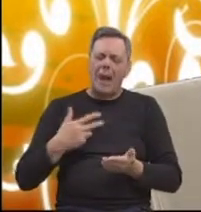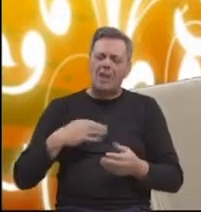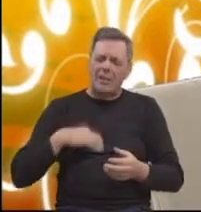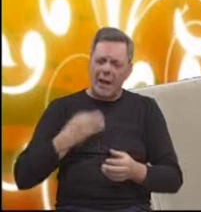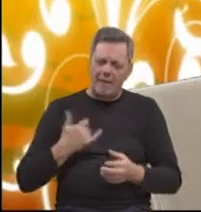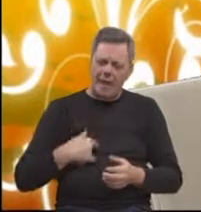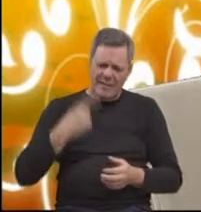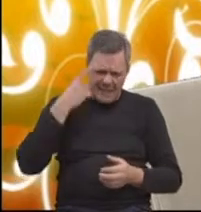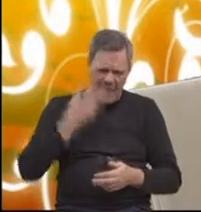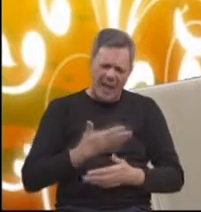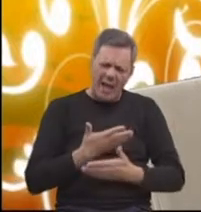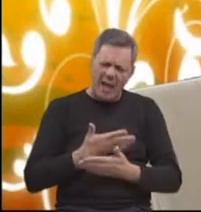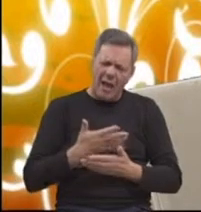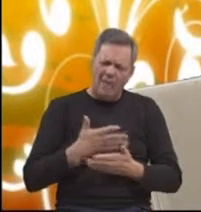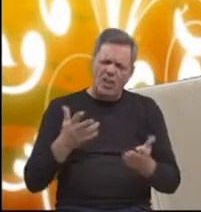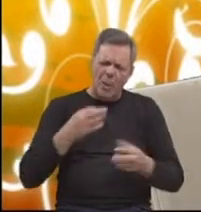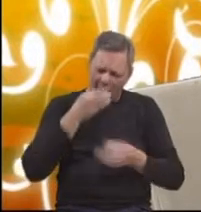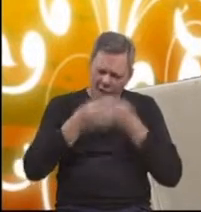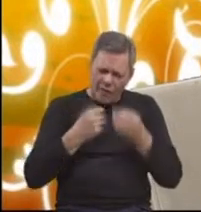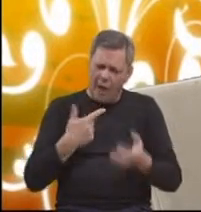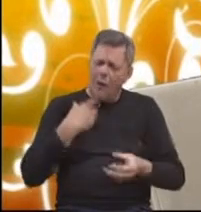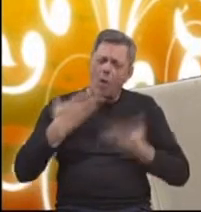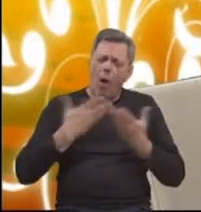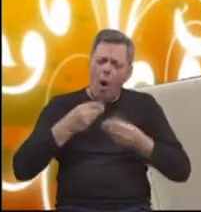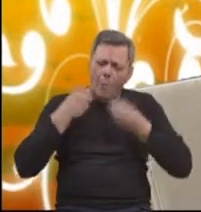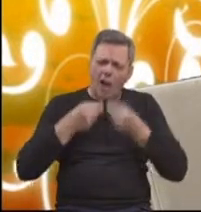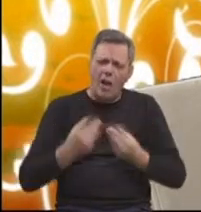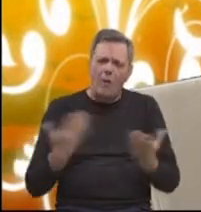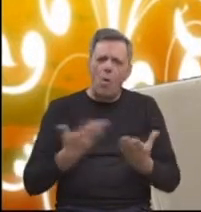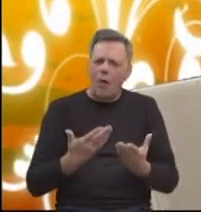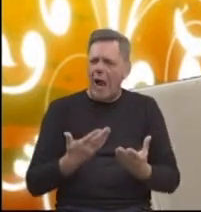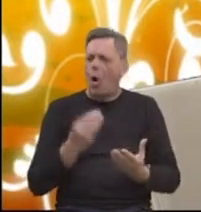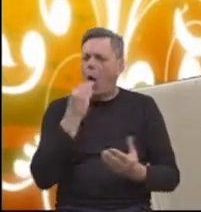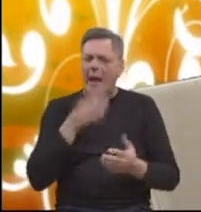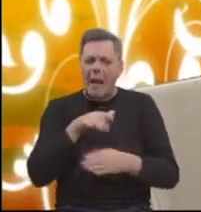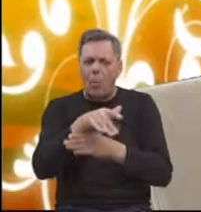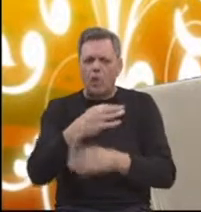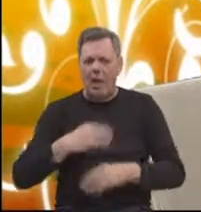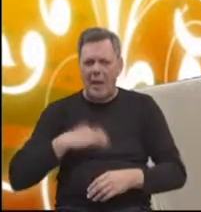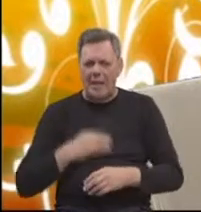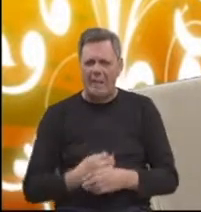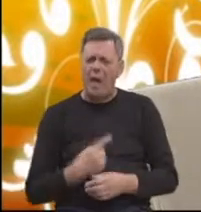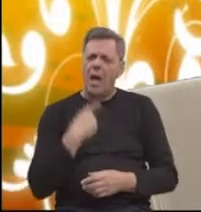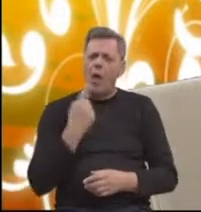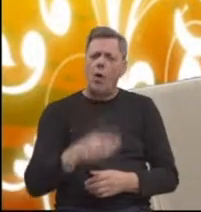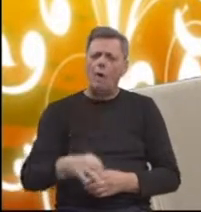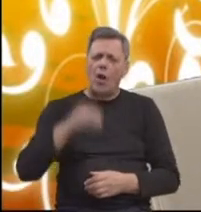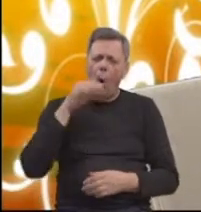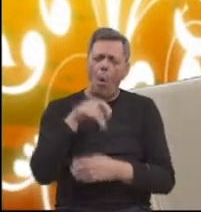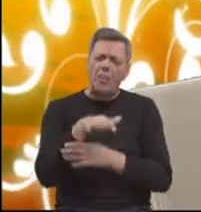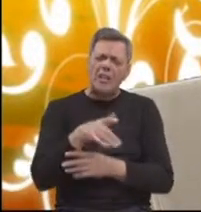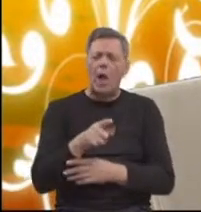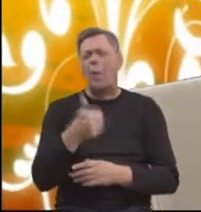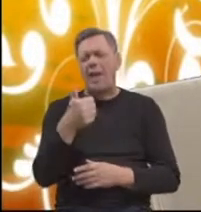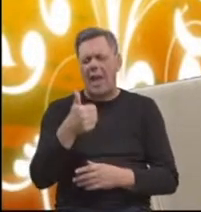zna da većina ovih istraživanja koja su rađena, koja objašnjavaju kako određena hrana utječe na zdravlje, govore o utjecaju